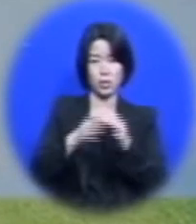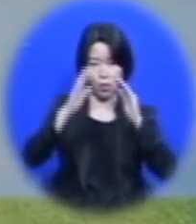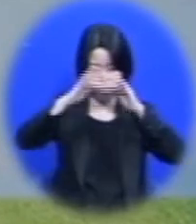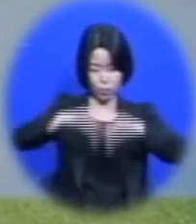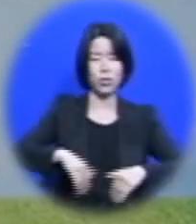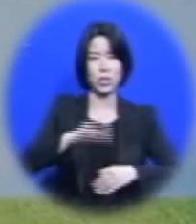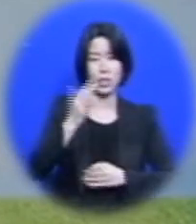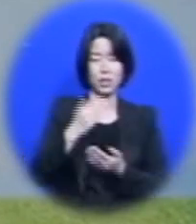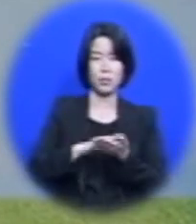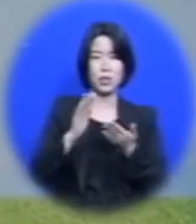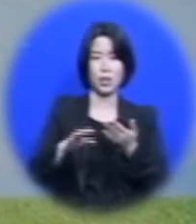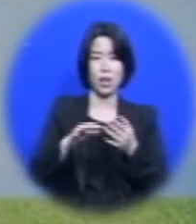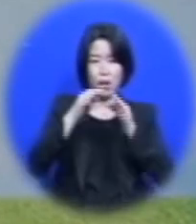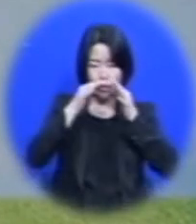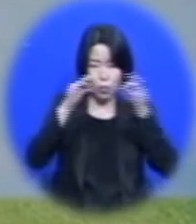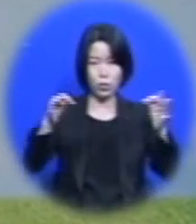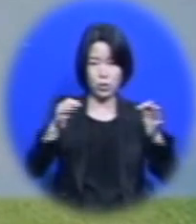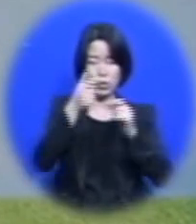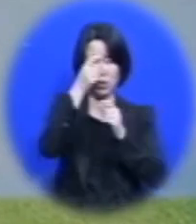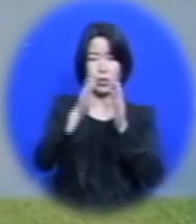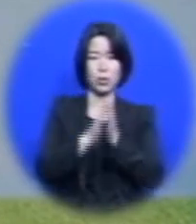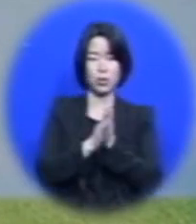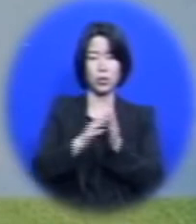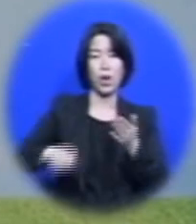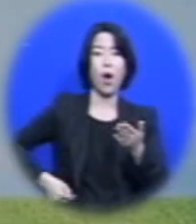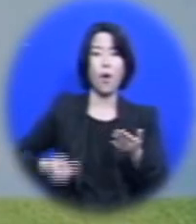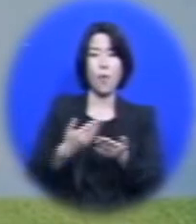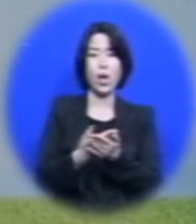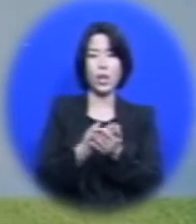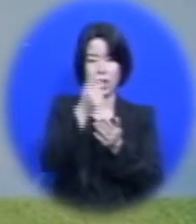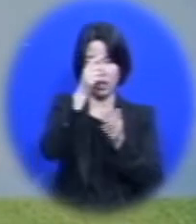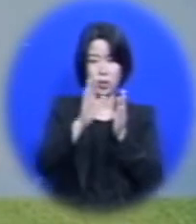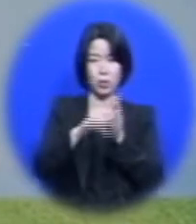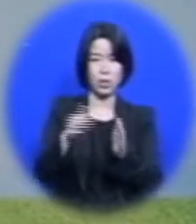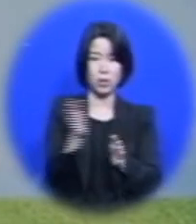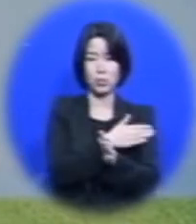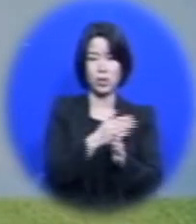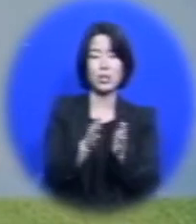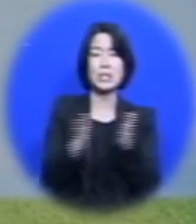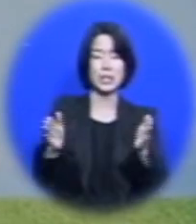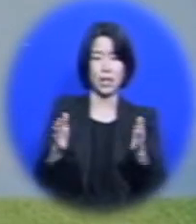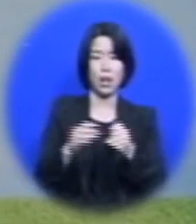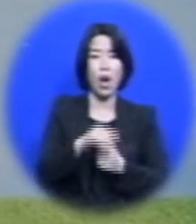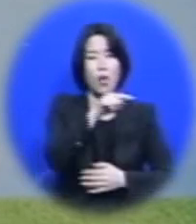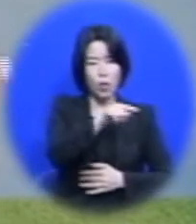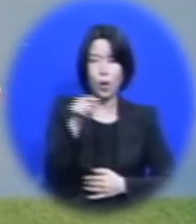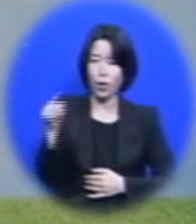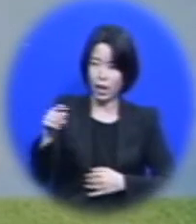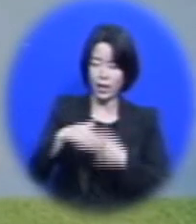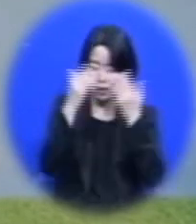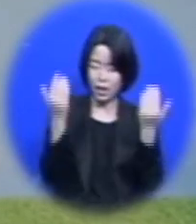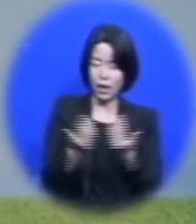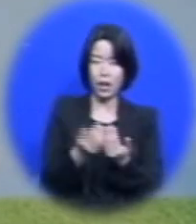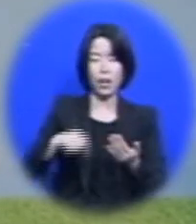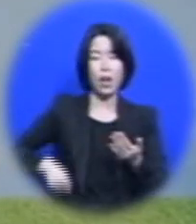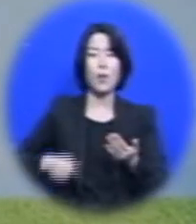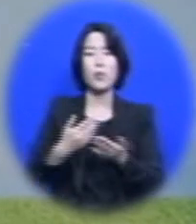것입니다. 통성기도는 회개기도에서부터 시작이 됐다고 그랬습니다. 너도 나도 다 회개하고